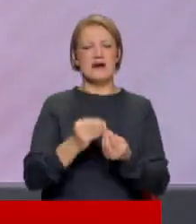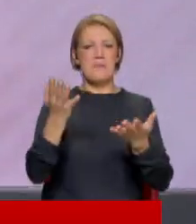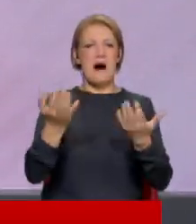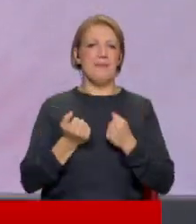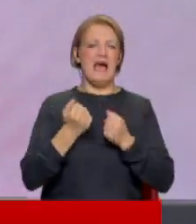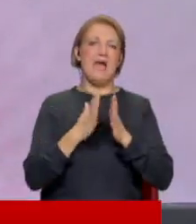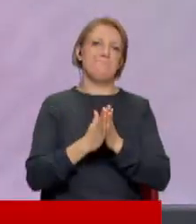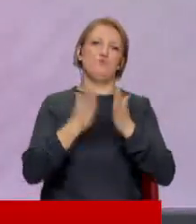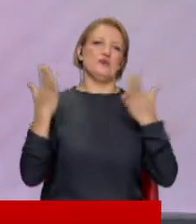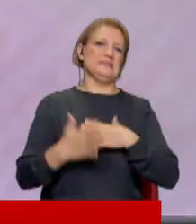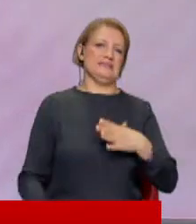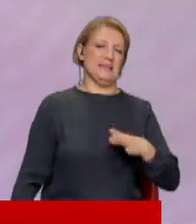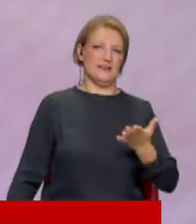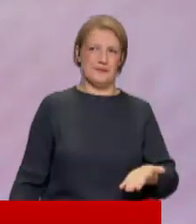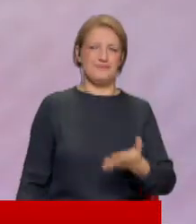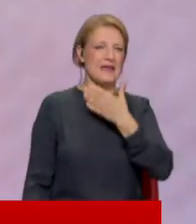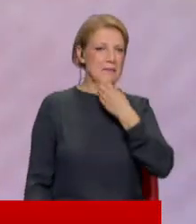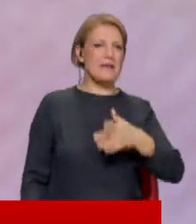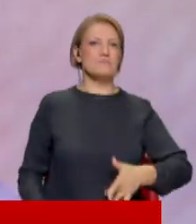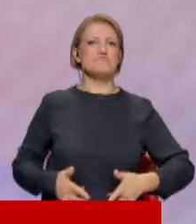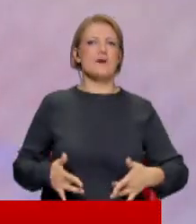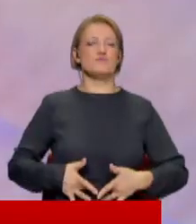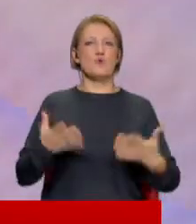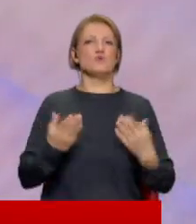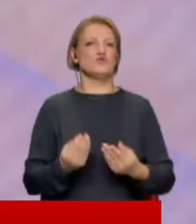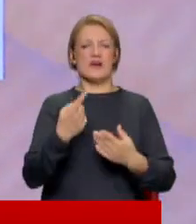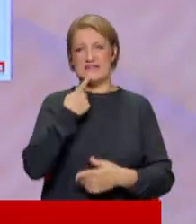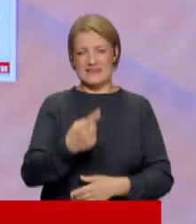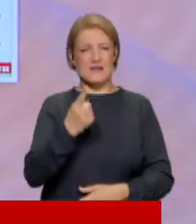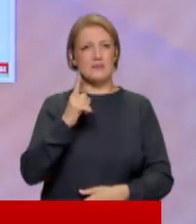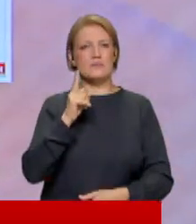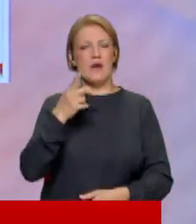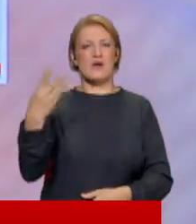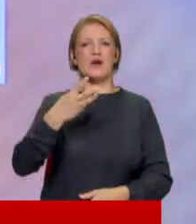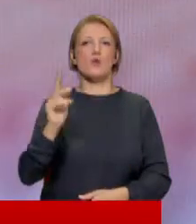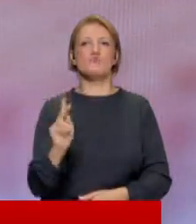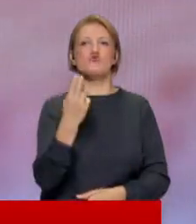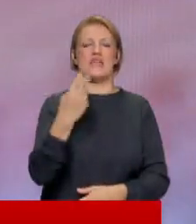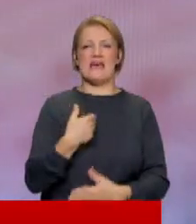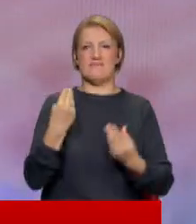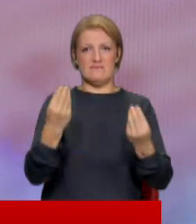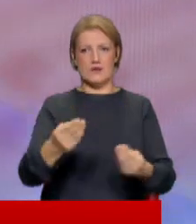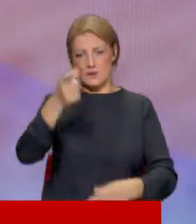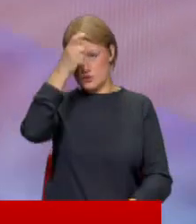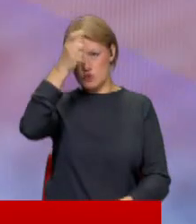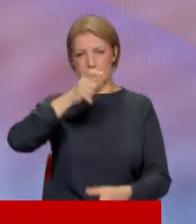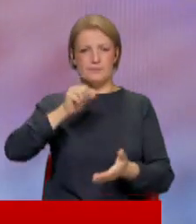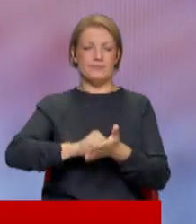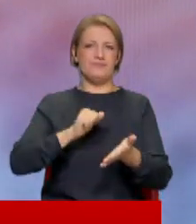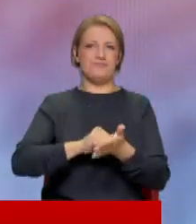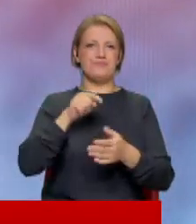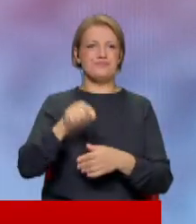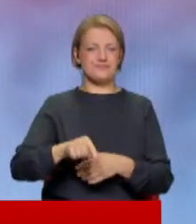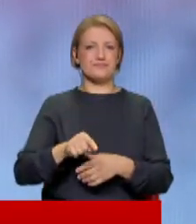alması en büyük temennileri emekli memnun edeceğiz dedi Erdoğan müjdeyi verdi Türkiye gazetesinden takip